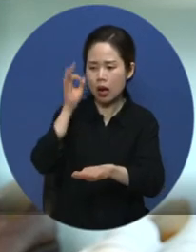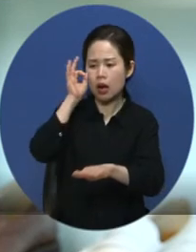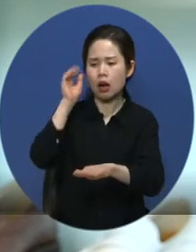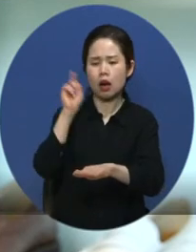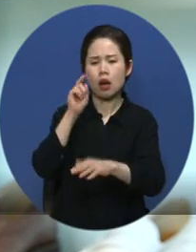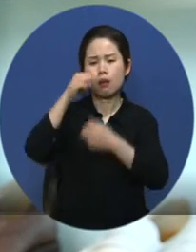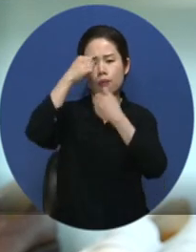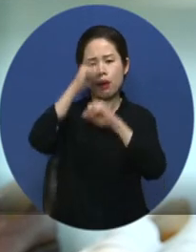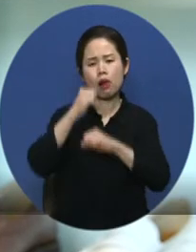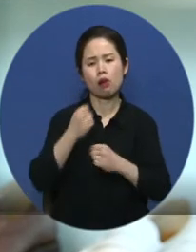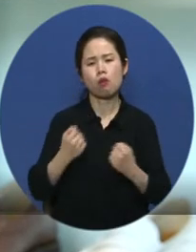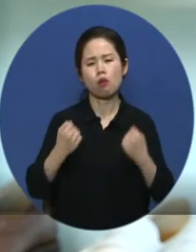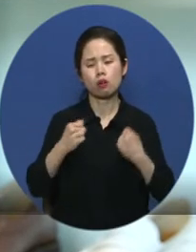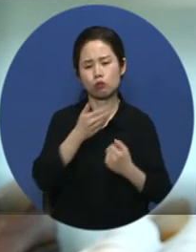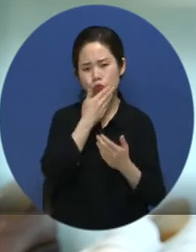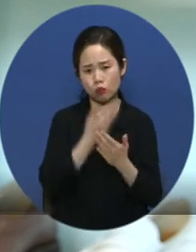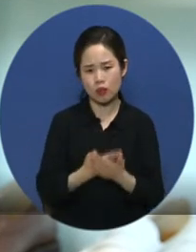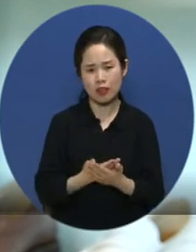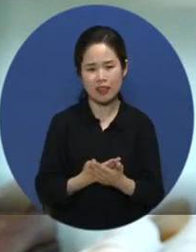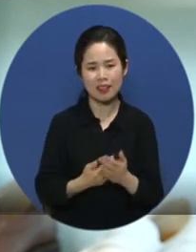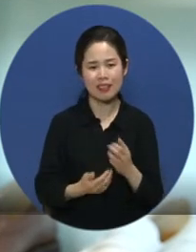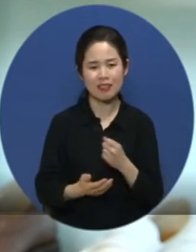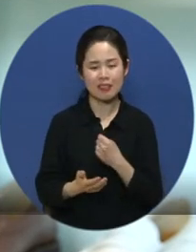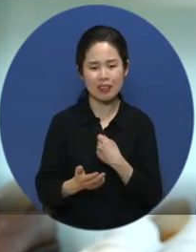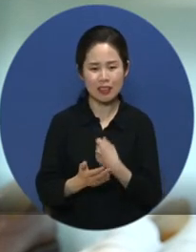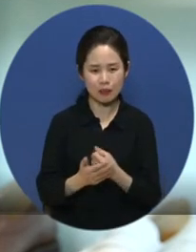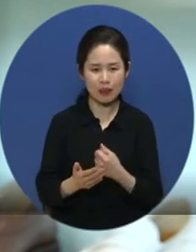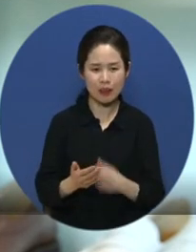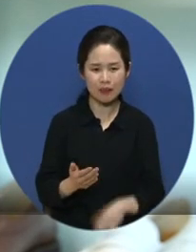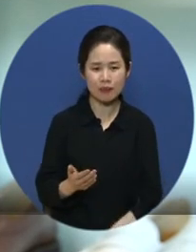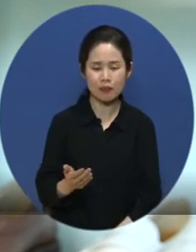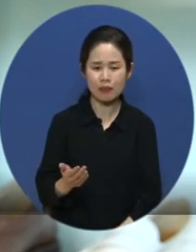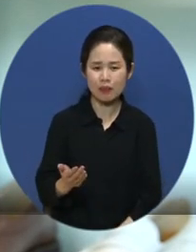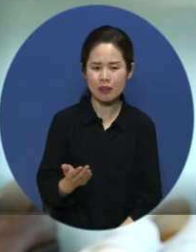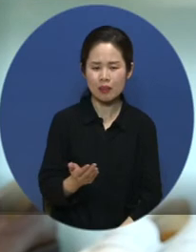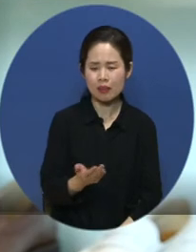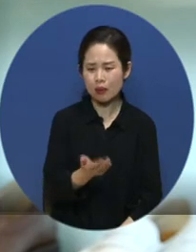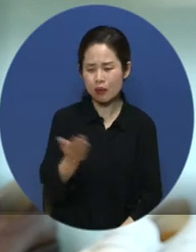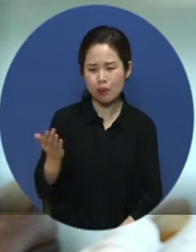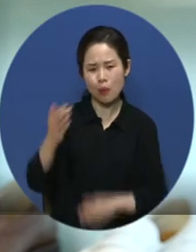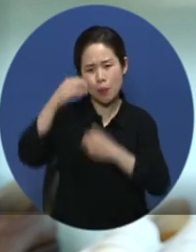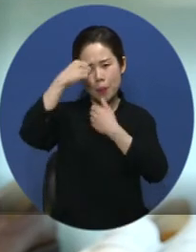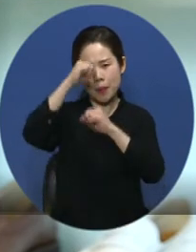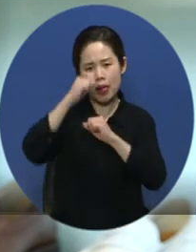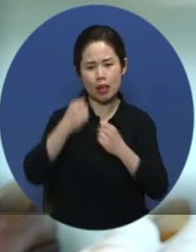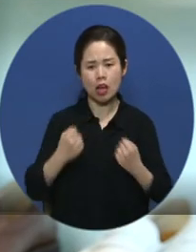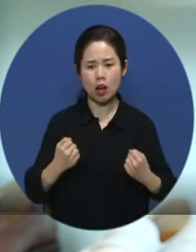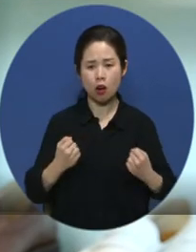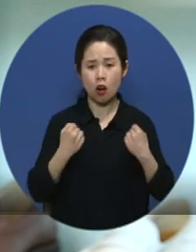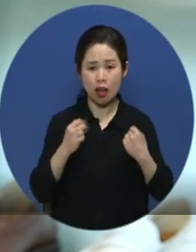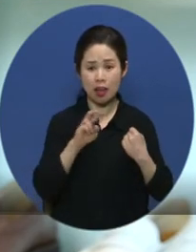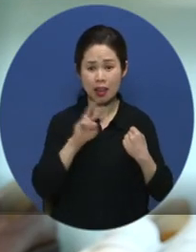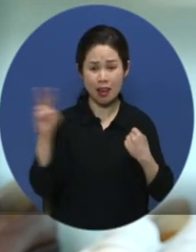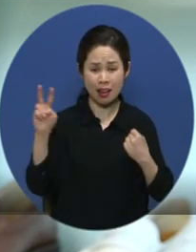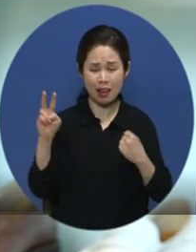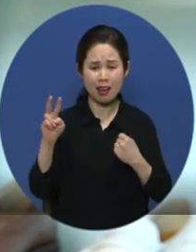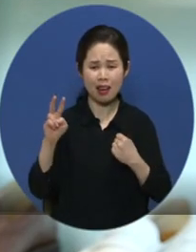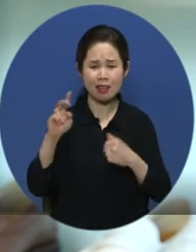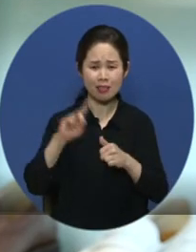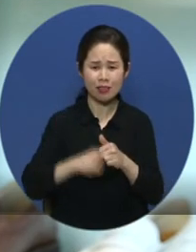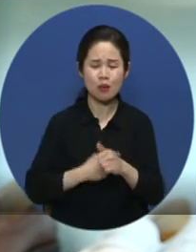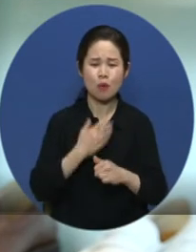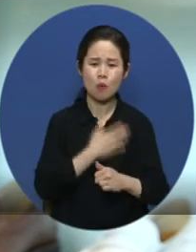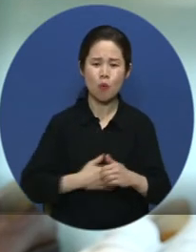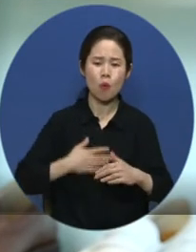거다. 그래서 많은 소비자들께서 발이 건강해야 몸과 마음이 편하고 몸과